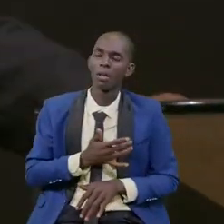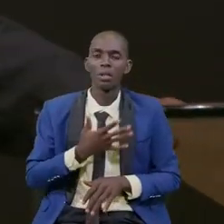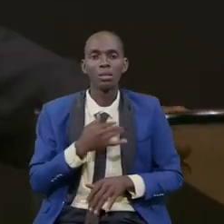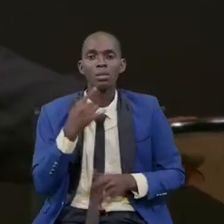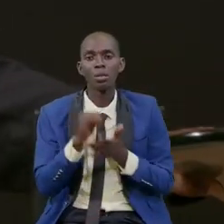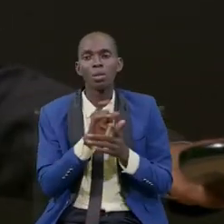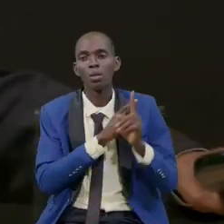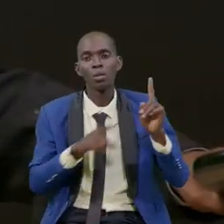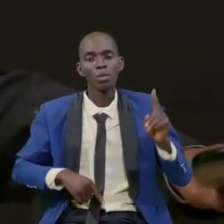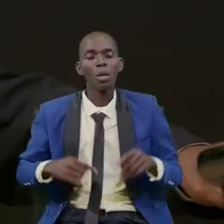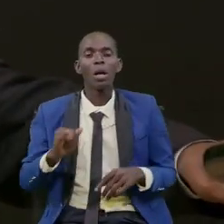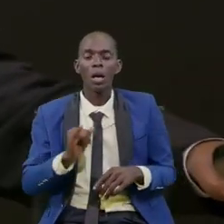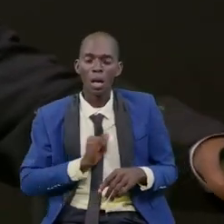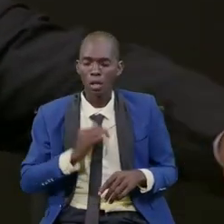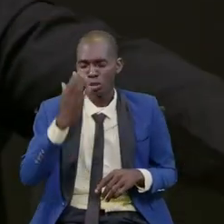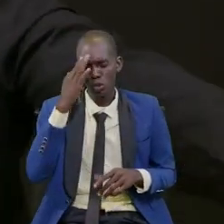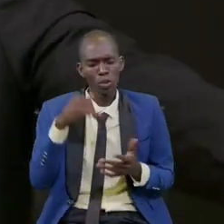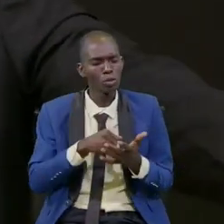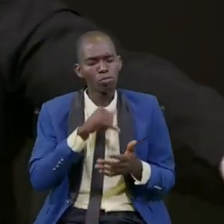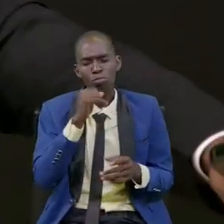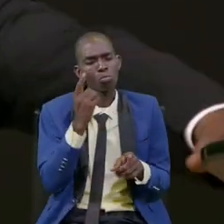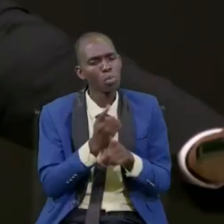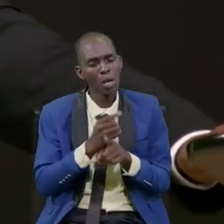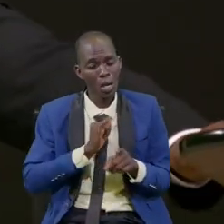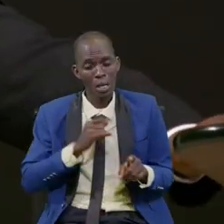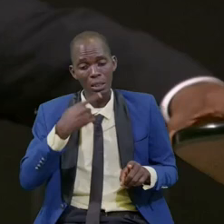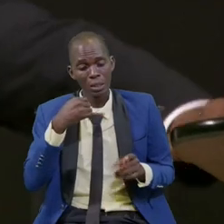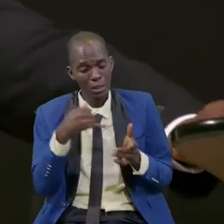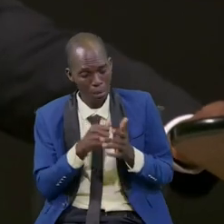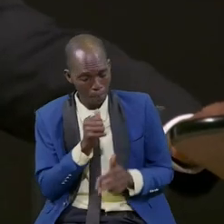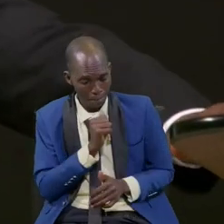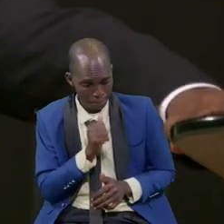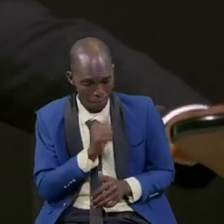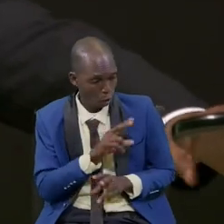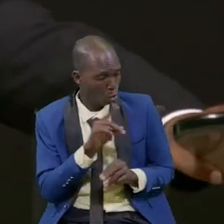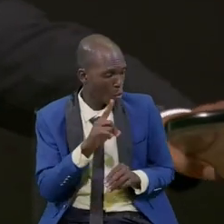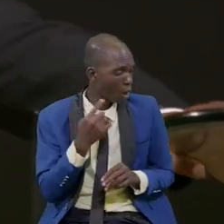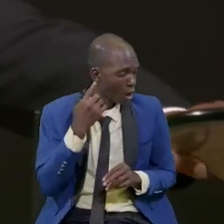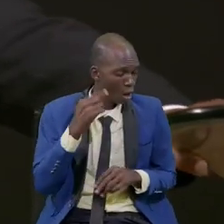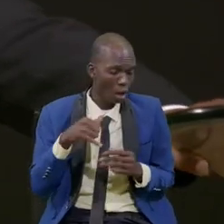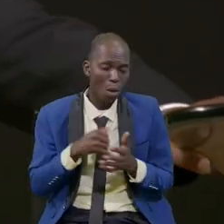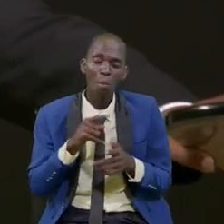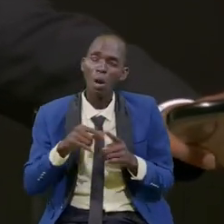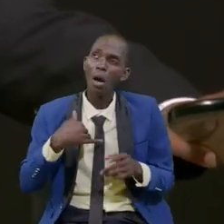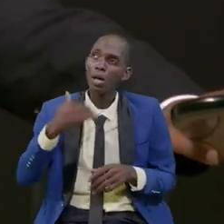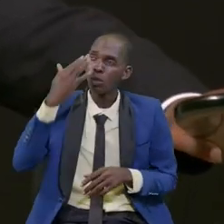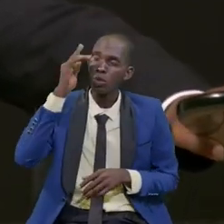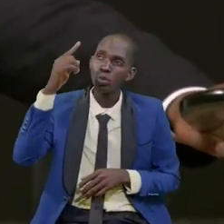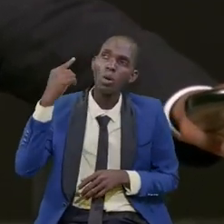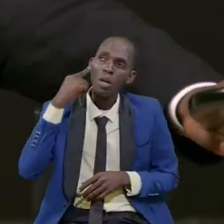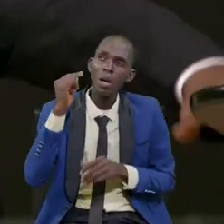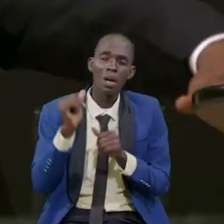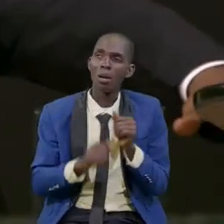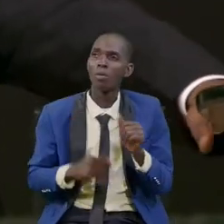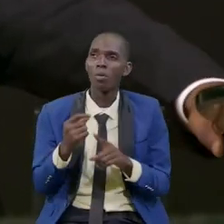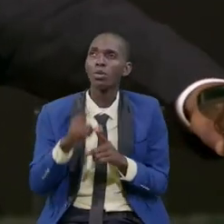pas bon, je l'ai fait en privé, je l'ai dit en privé, mais je sais que tu écoutes